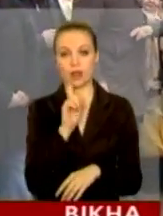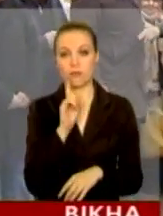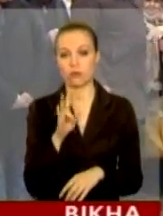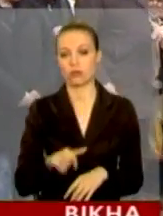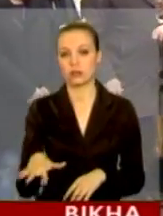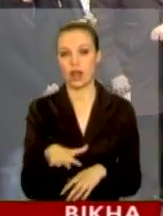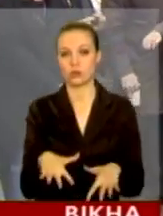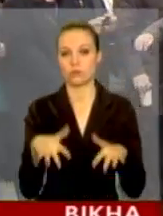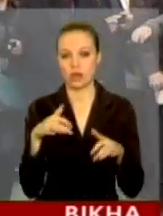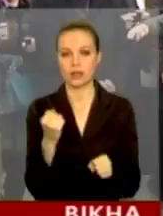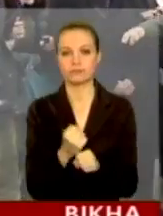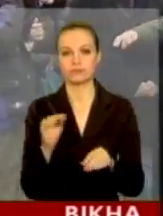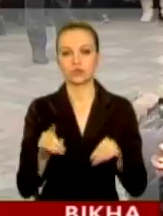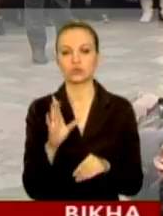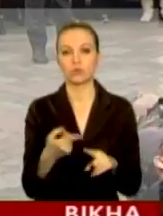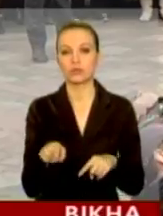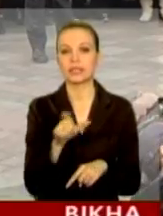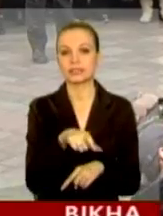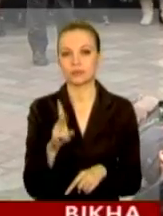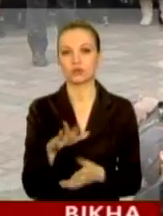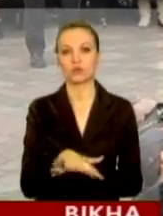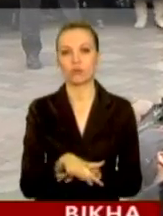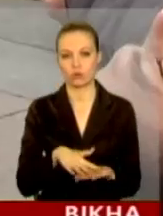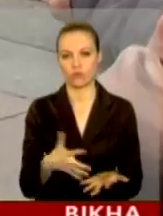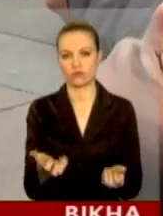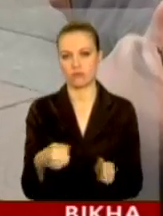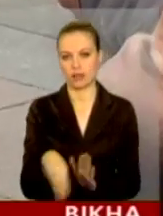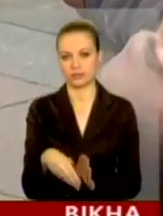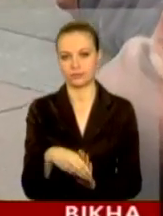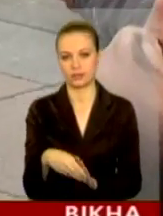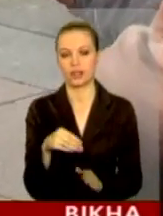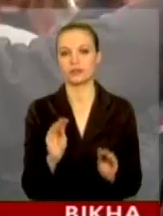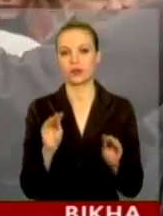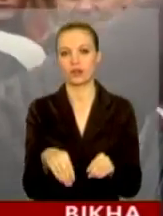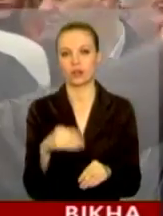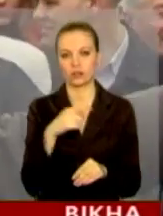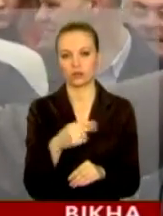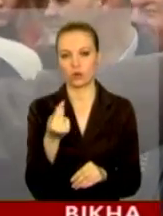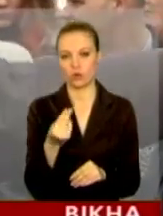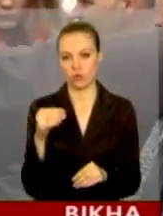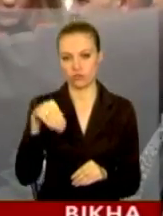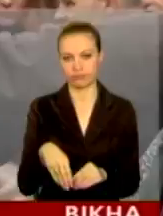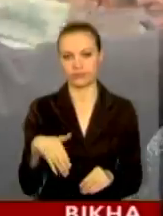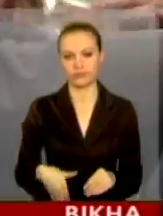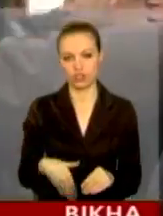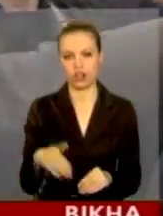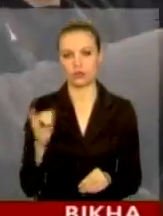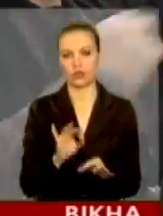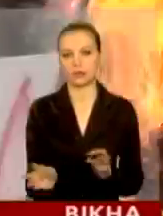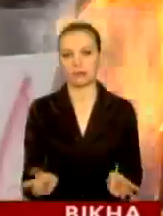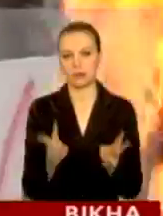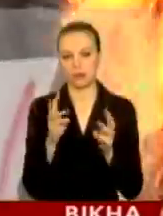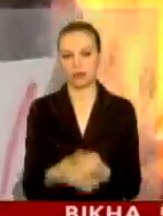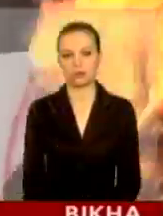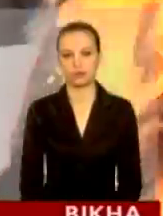ганку парламенту інсценують що буде з тими хто продовжуватиме брати хабарі кладуть корупціонерові гроші у кишені і